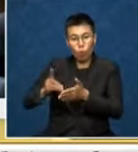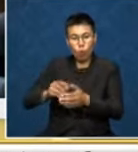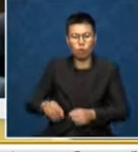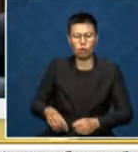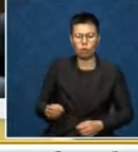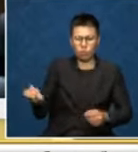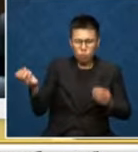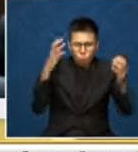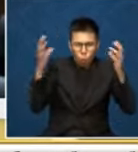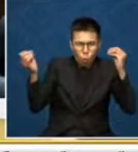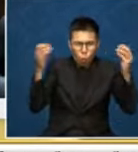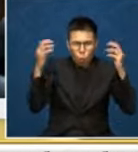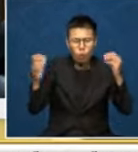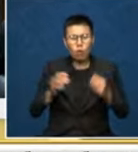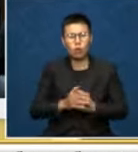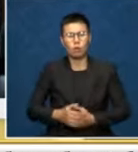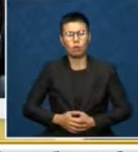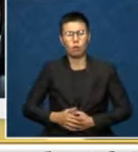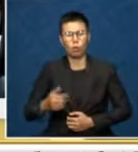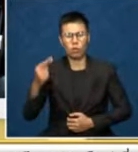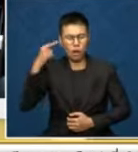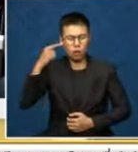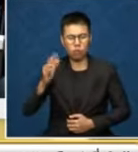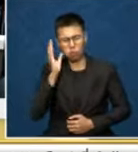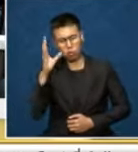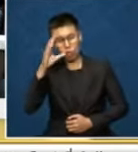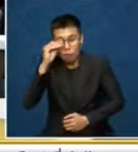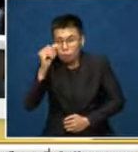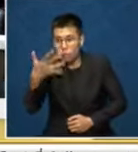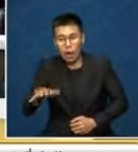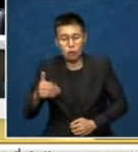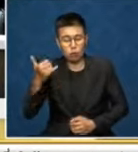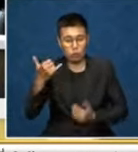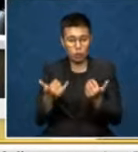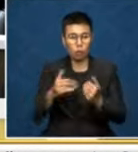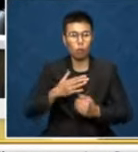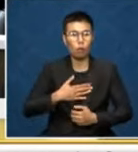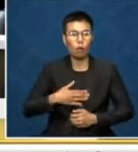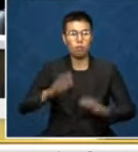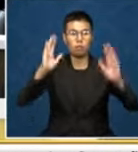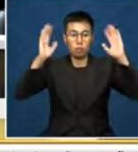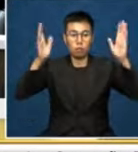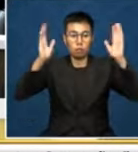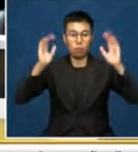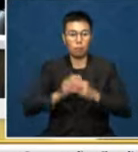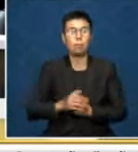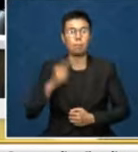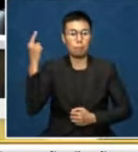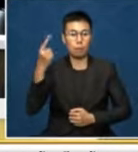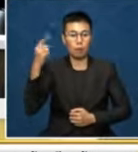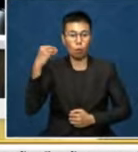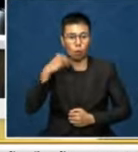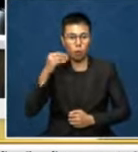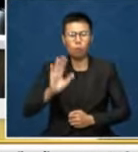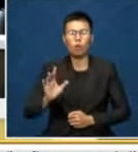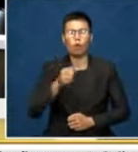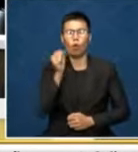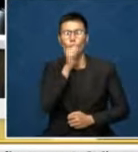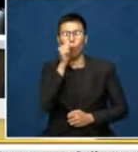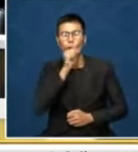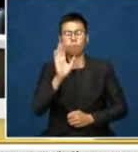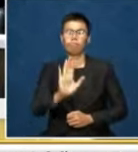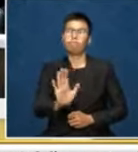อนไม่ได้นะครับเข้าใจว่าโปรโมทตลาดใหม่นะครับวันนี้ผมเลยโปรโมทให้นะครับไปเที่ยวกันเยอะๆไม่ต้องจัดคอนเสิร์ตบ่อยๆก็ได้ครับเรื่องที่